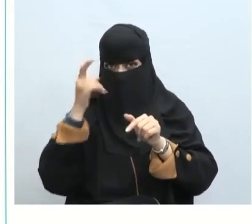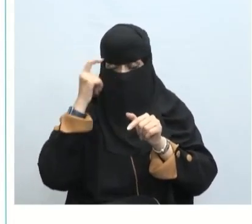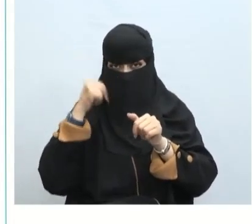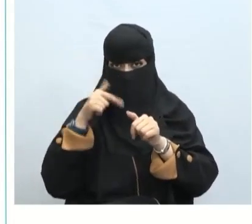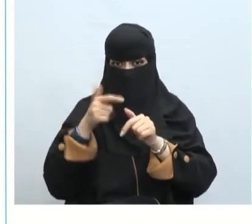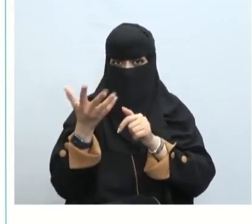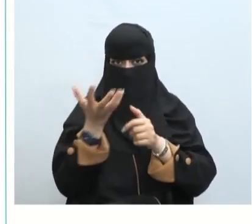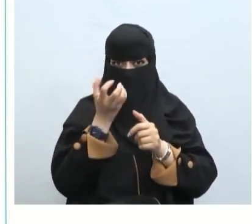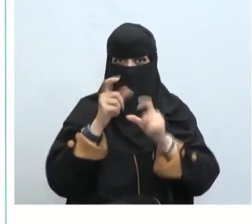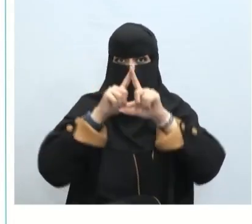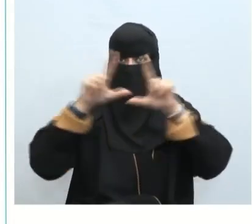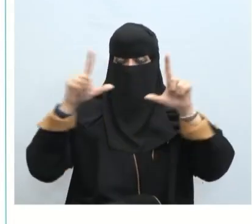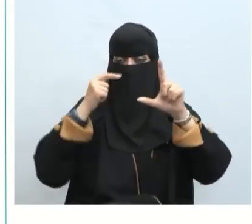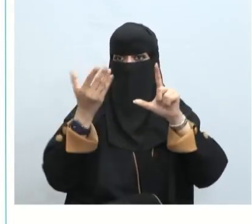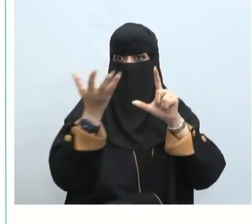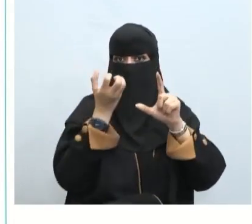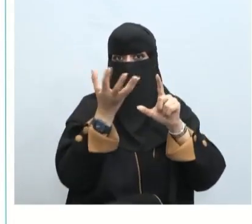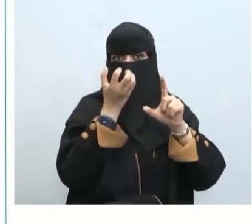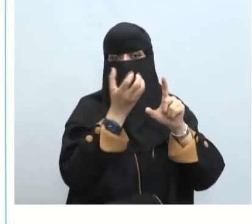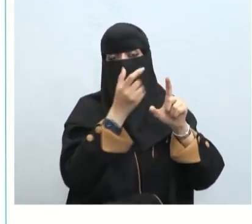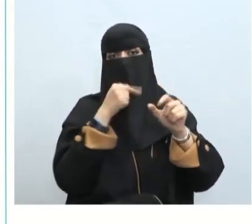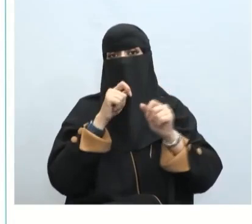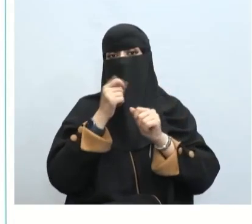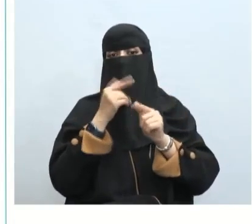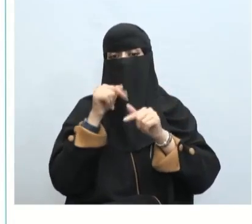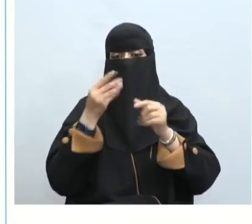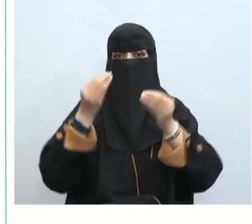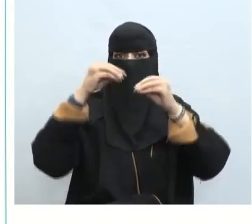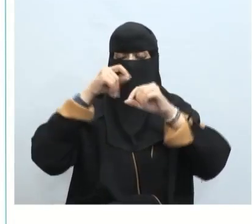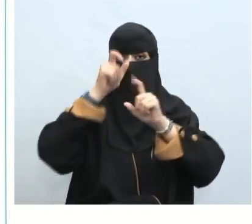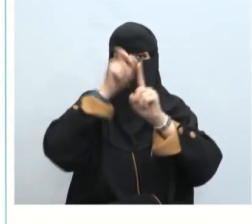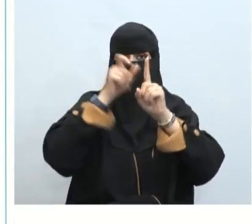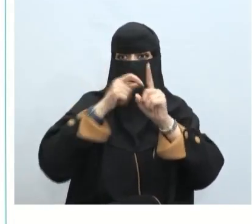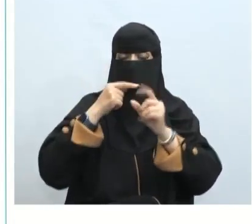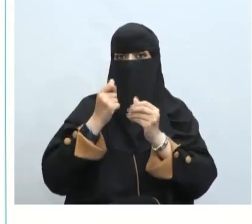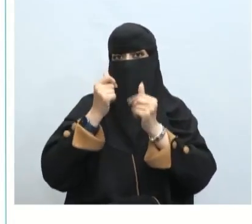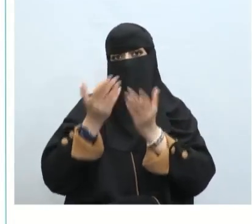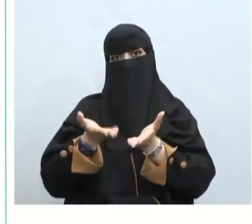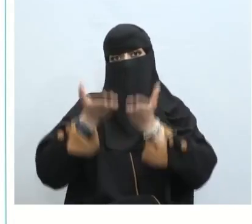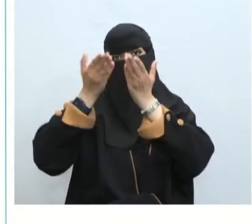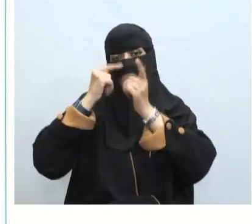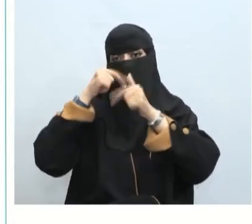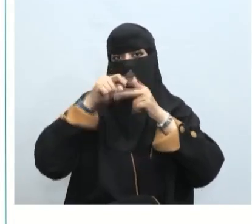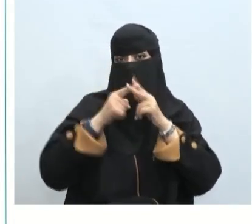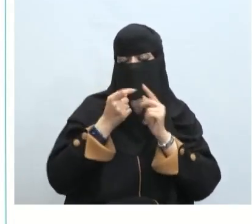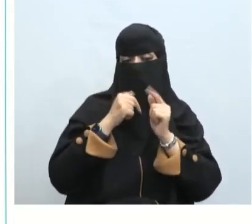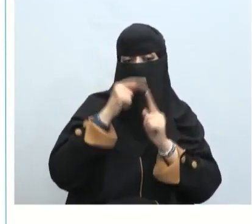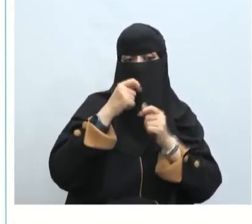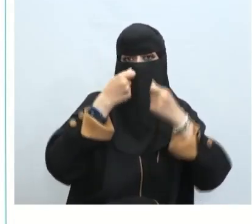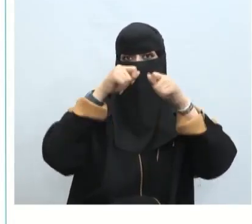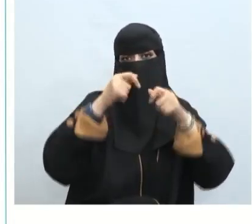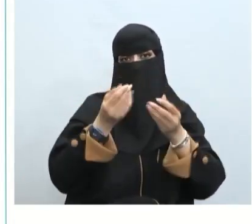من الاجور والارباح داخل العاملين وكذلك ارتفاع